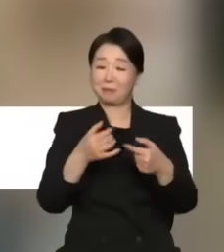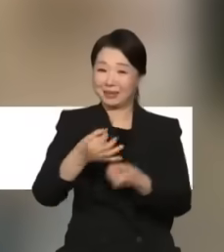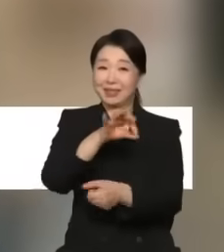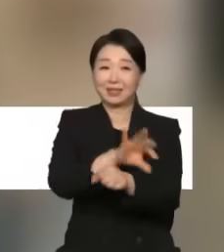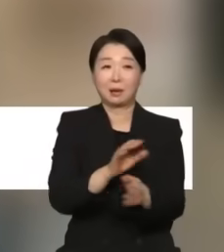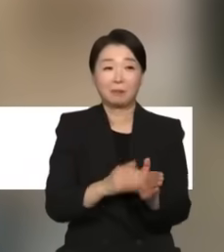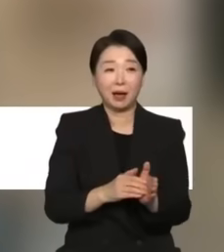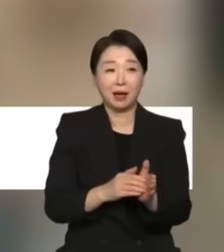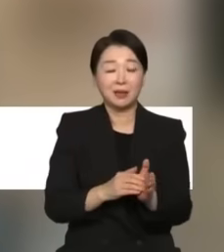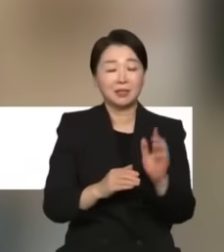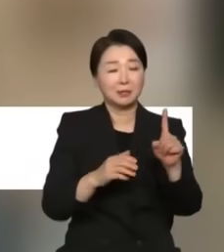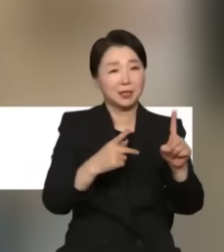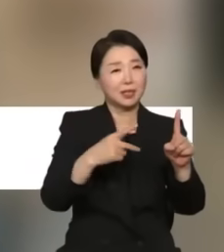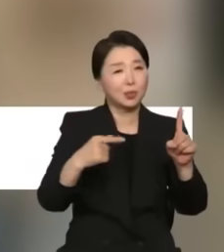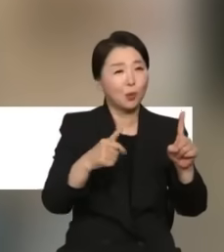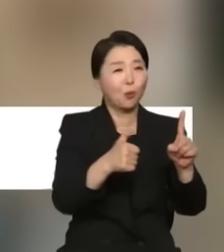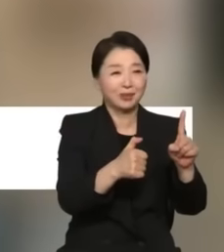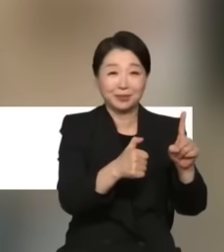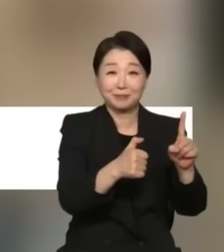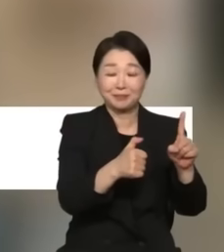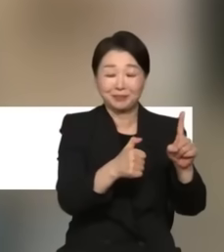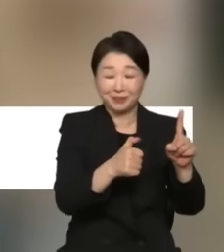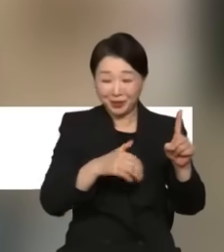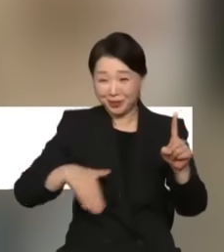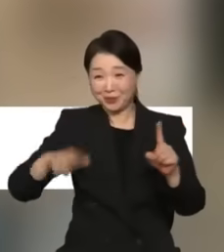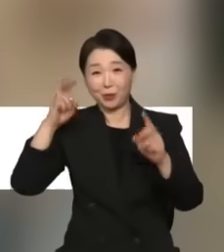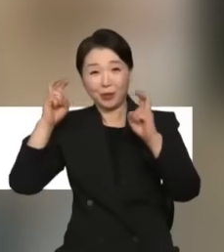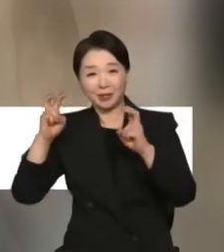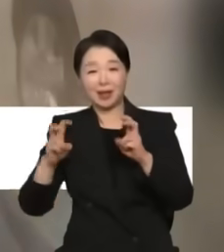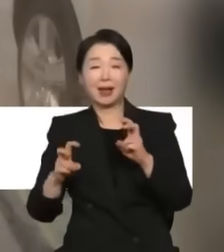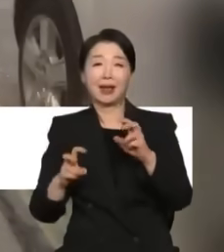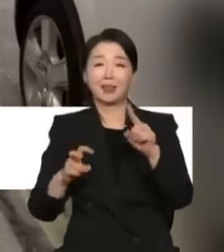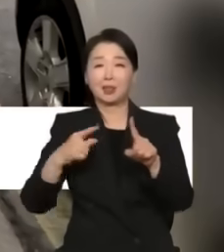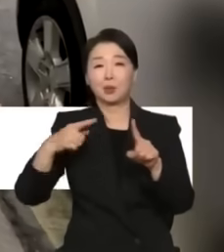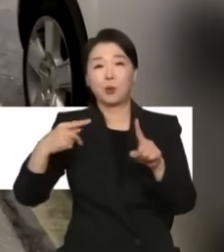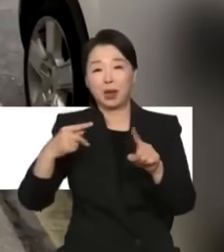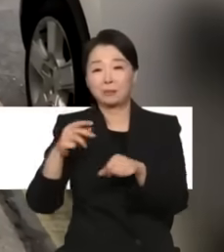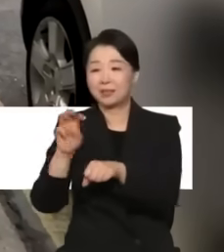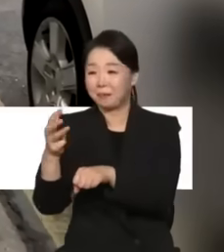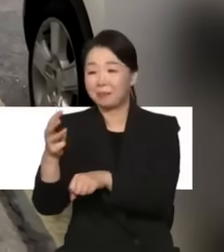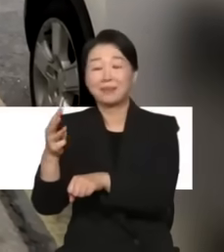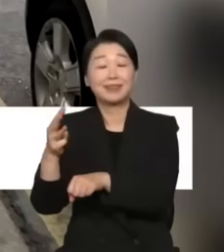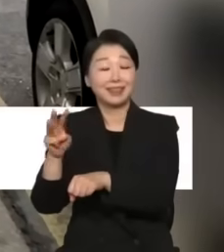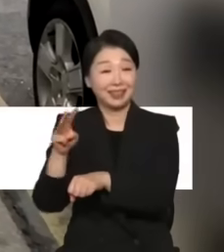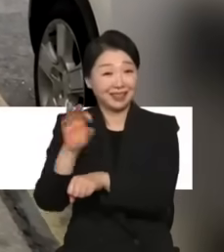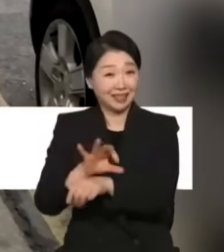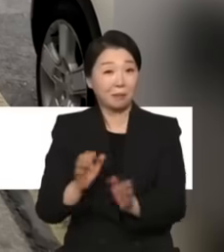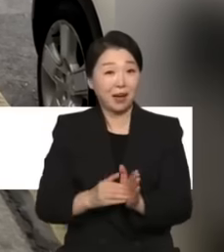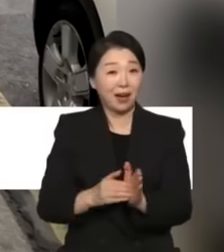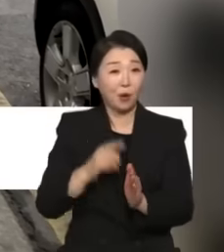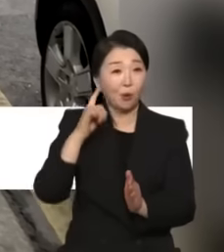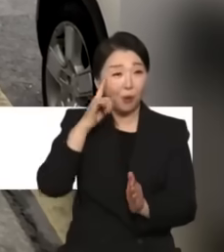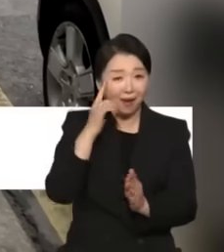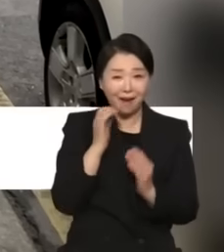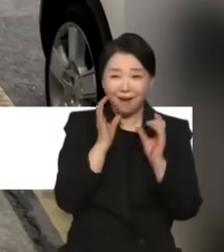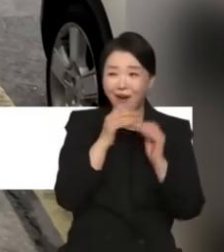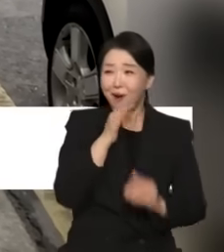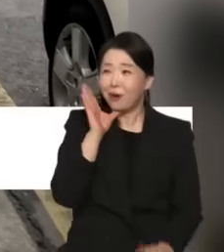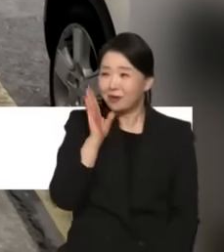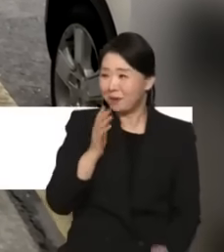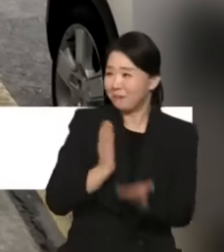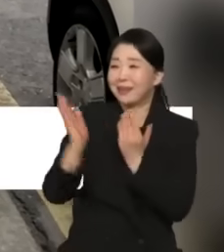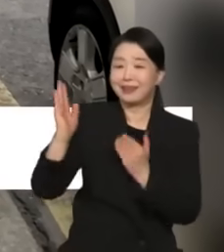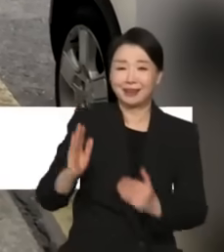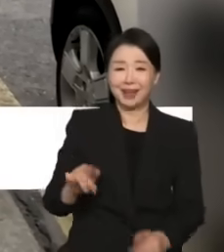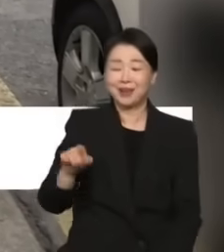현재는 키로에 한 1키로에 50원 정도 하는데 저희는 300원에 매입을 하거든요. 네. 어르신들이 이제 상도에 어긋난다.